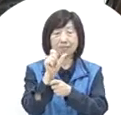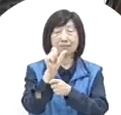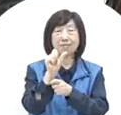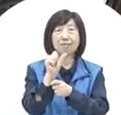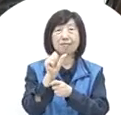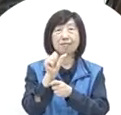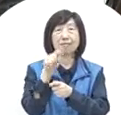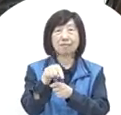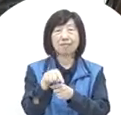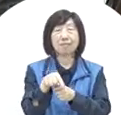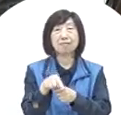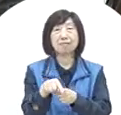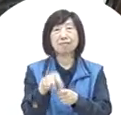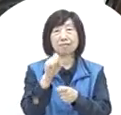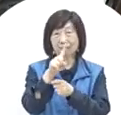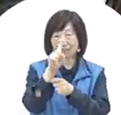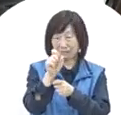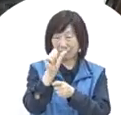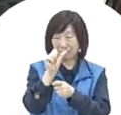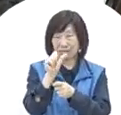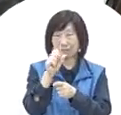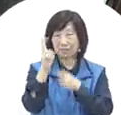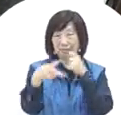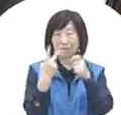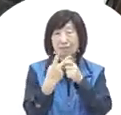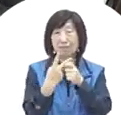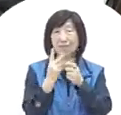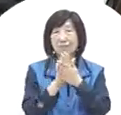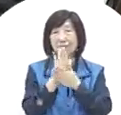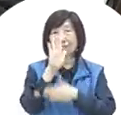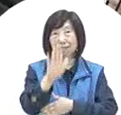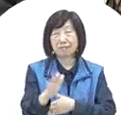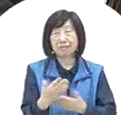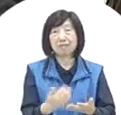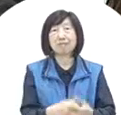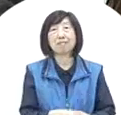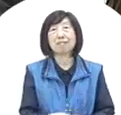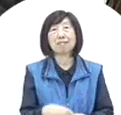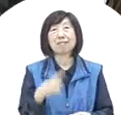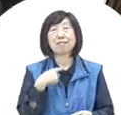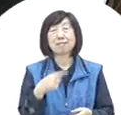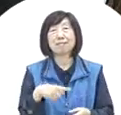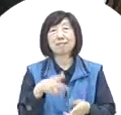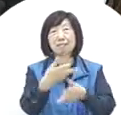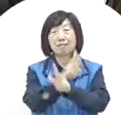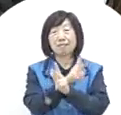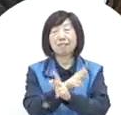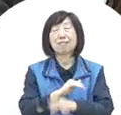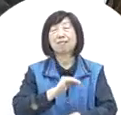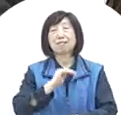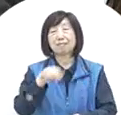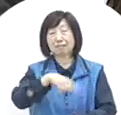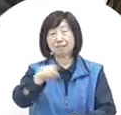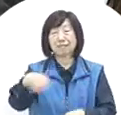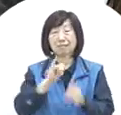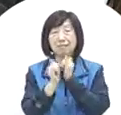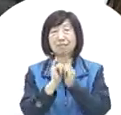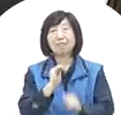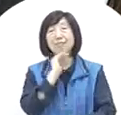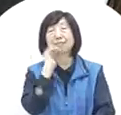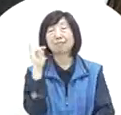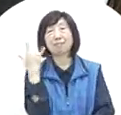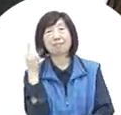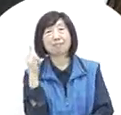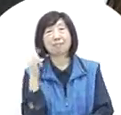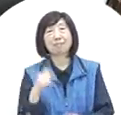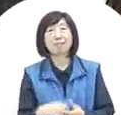115年。 115年两年后嘛。 115年。 所以等于是我板桥的市民朋友还要再等个二的， 你同